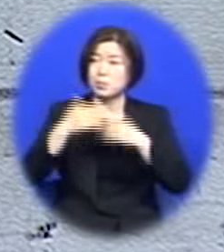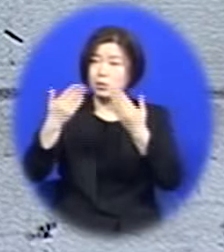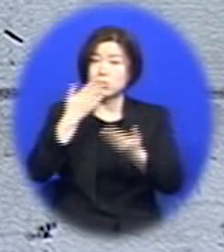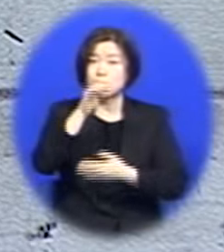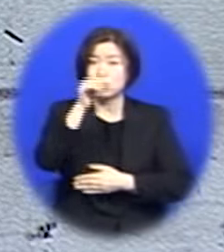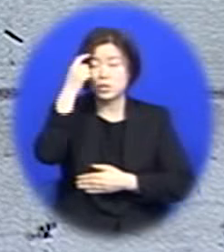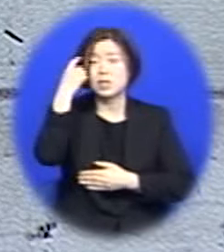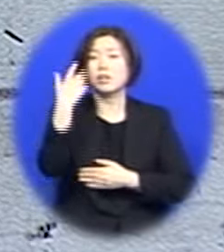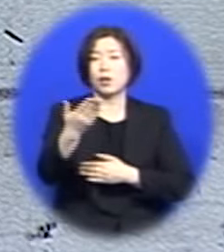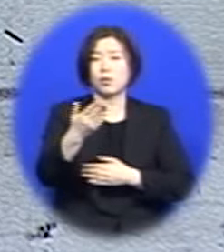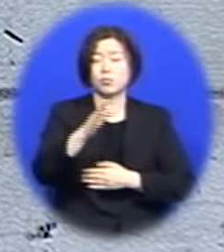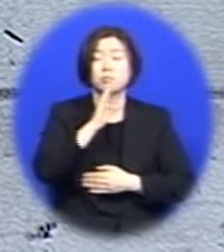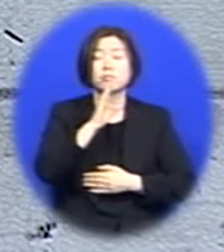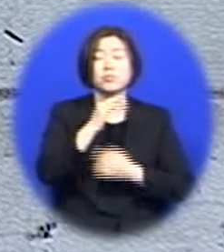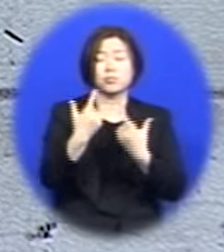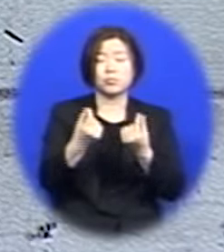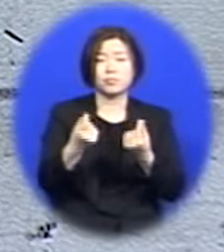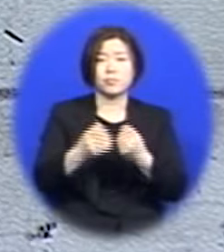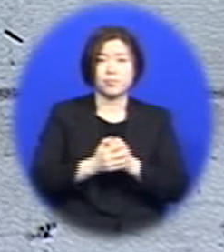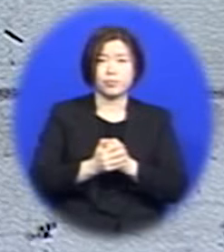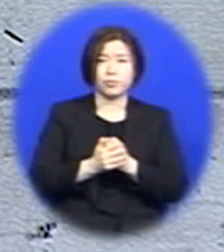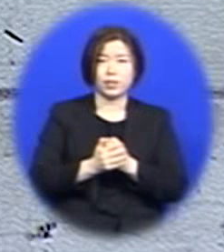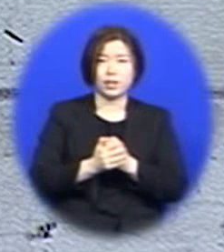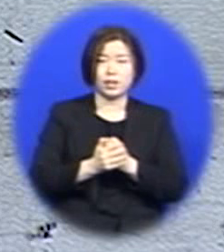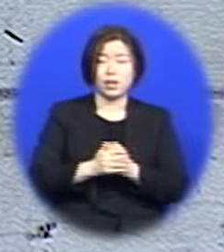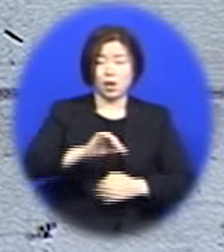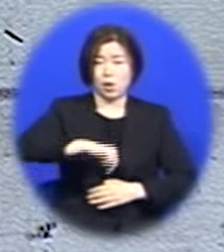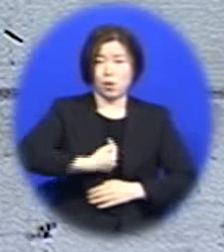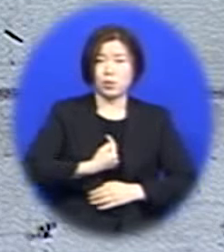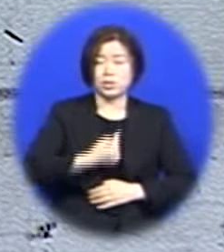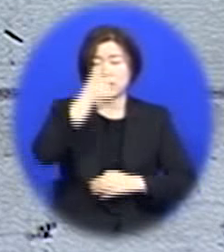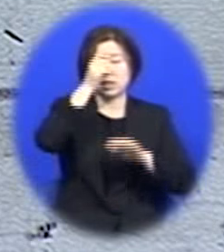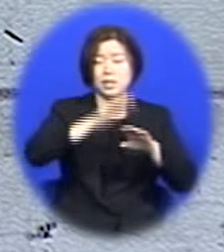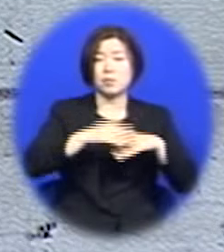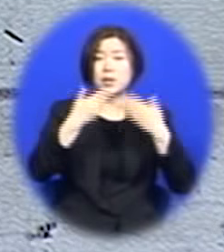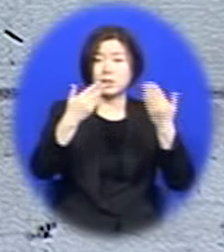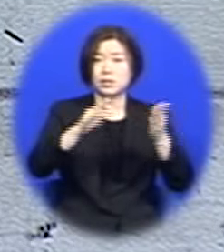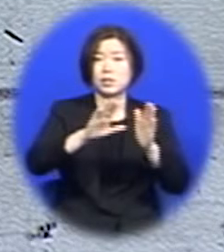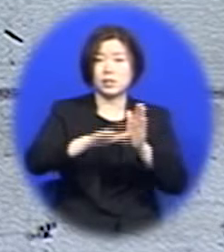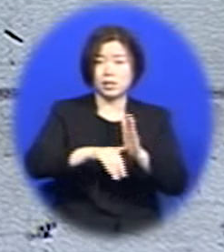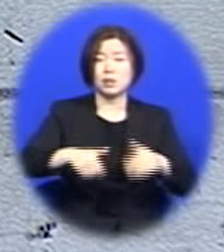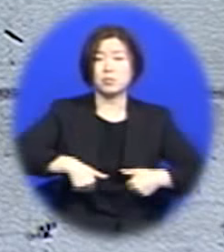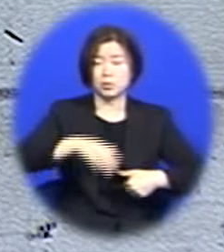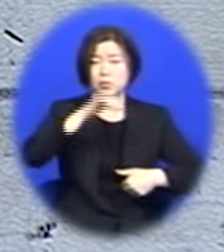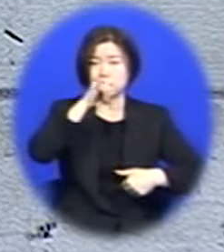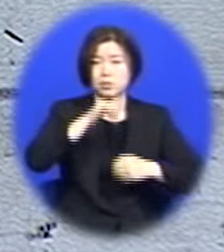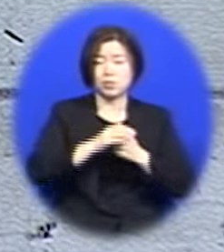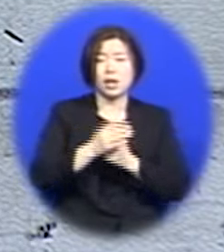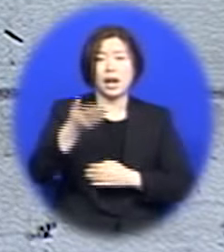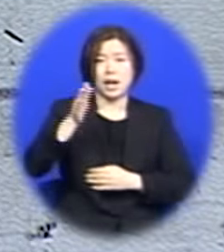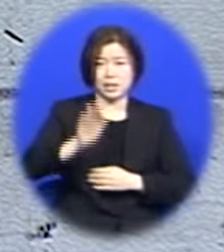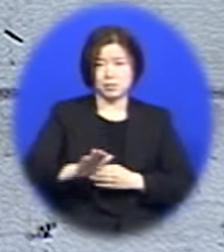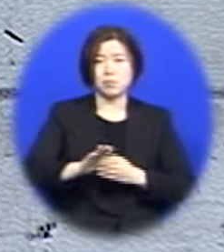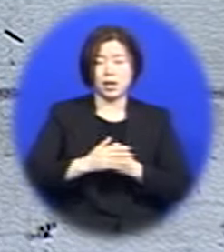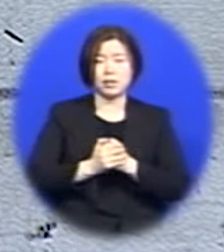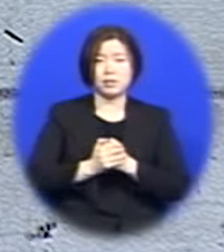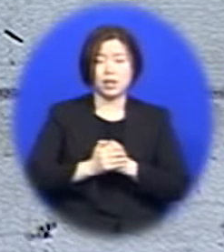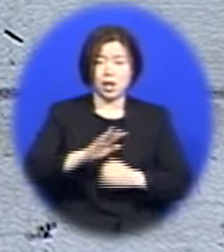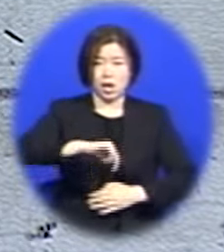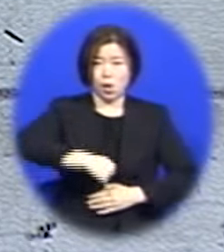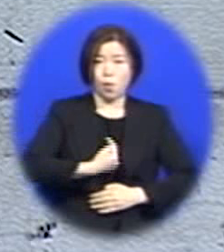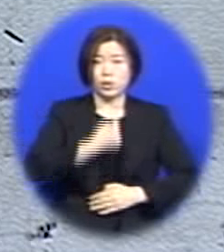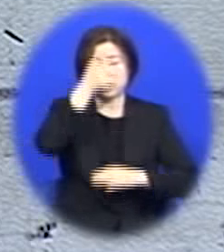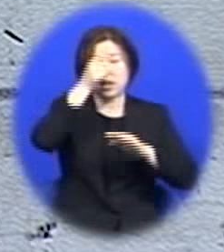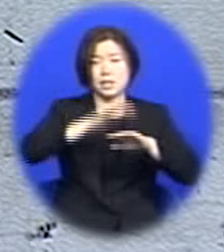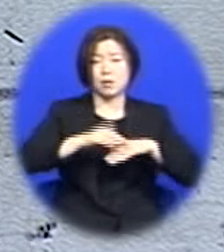있잖아요. 물론 그렇습니다. 혼자서 예배 드릴 때도 있습니다. 그런데 여러분, 혼자서